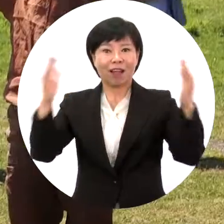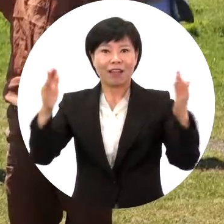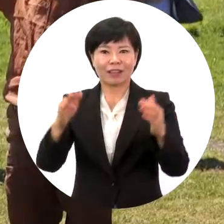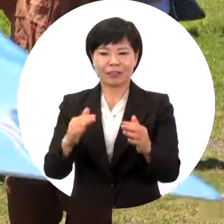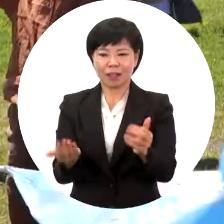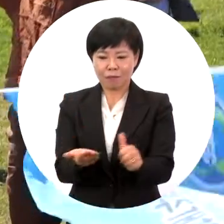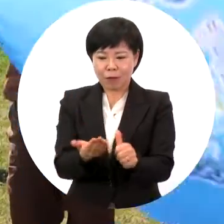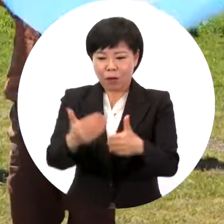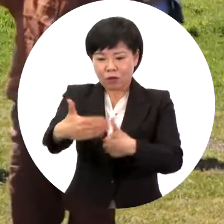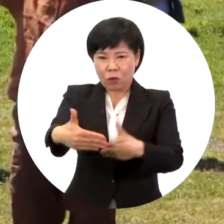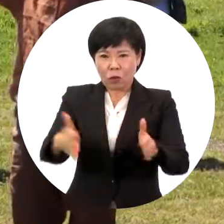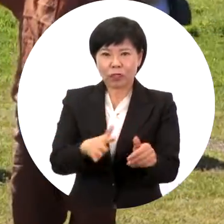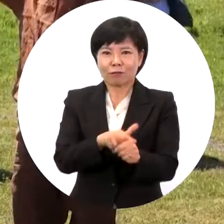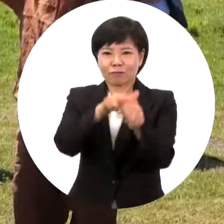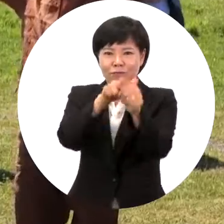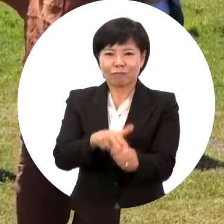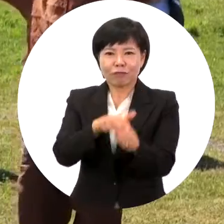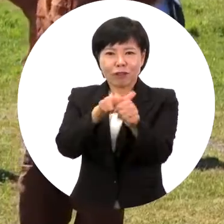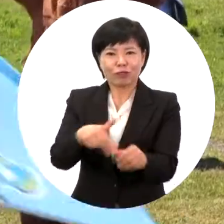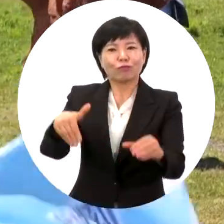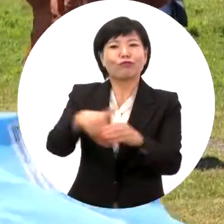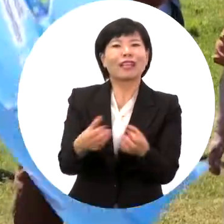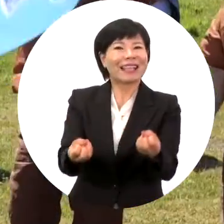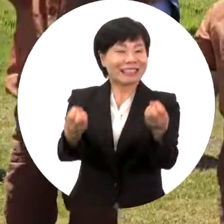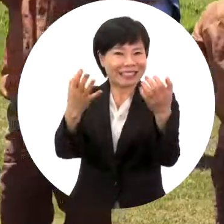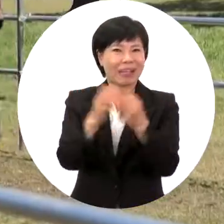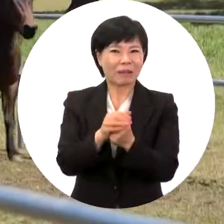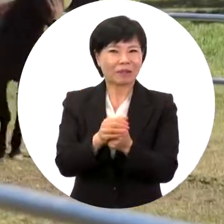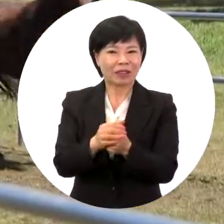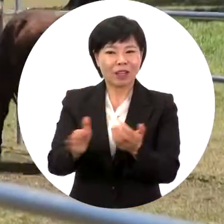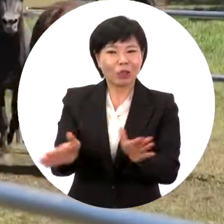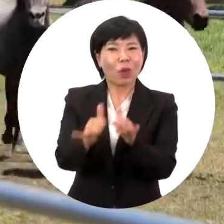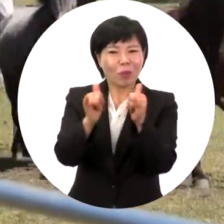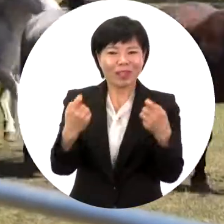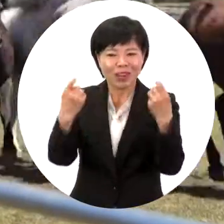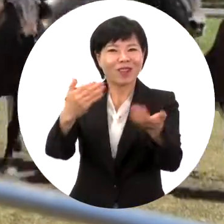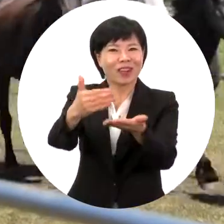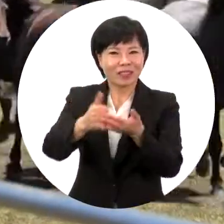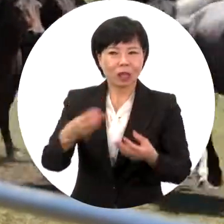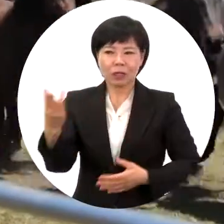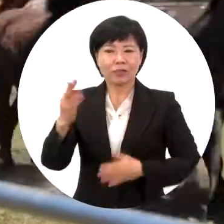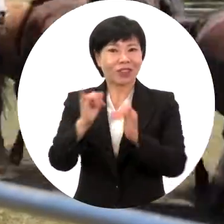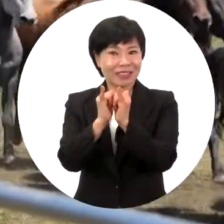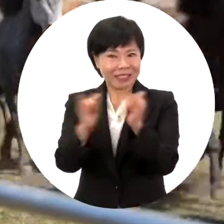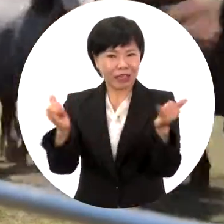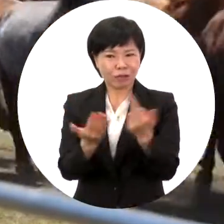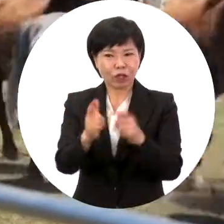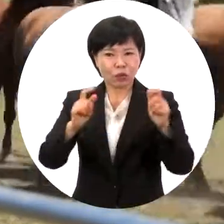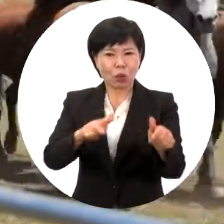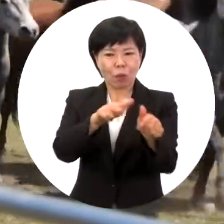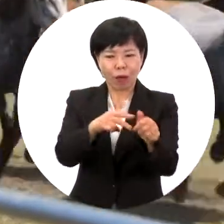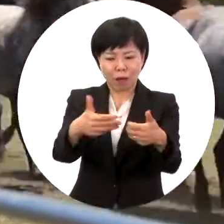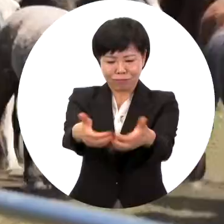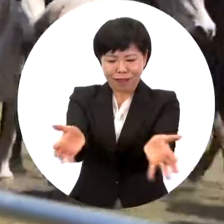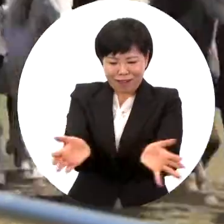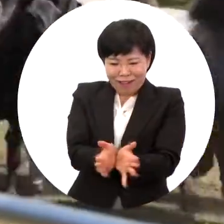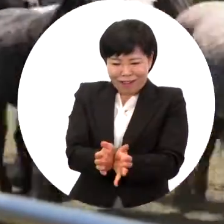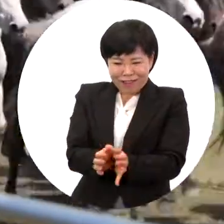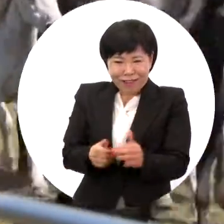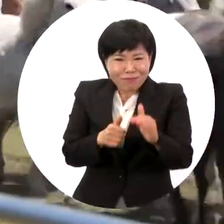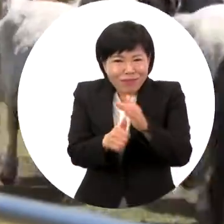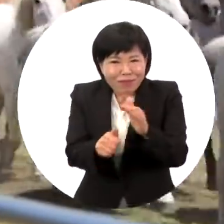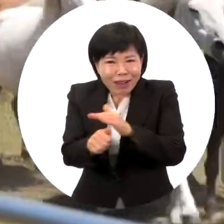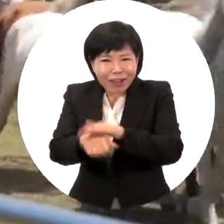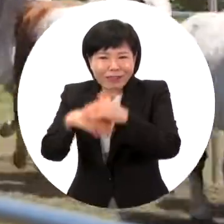제주마 방목지에서 제주마 인목 행사가 열렸습니다. 이날 도민과 관광객 3천여 명이 제주 마방목지를 찾아